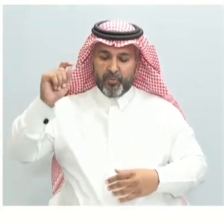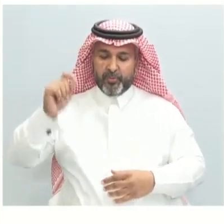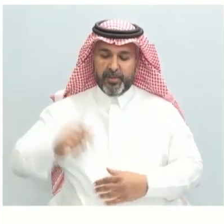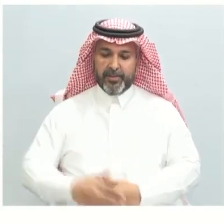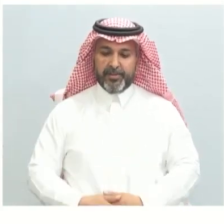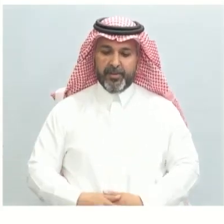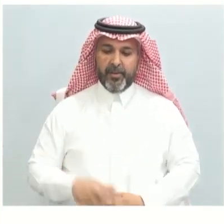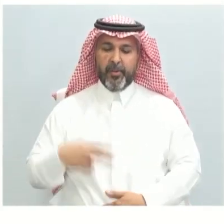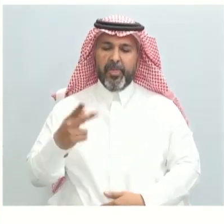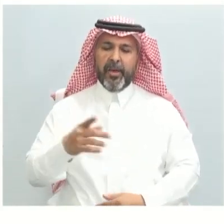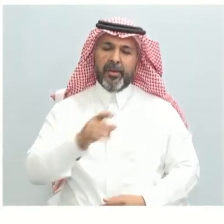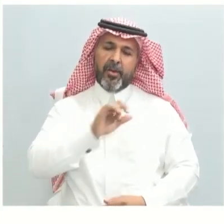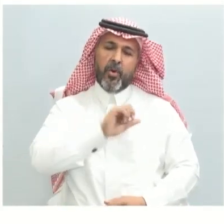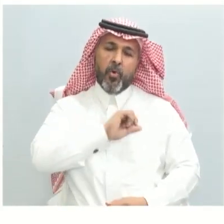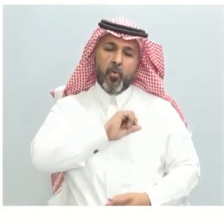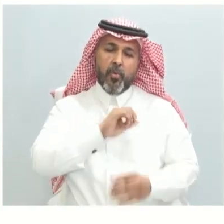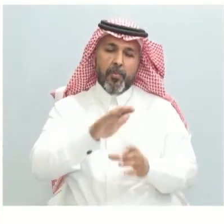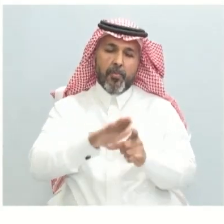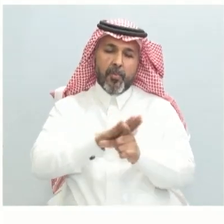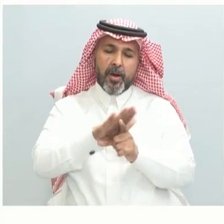الانتماء للوطن يعيق